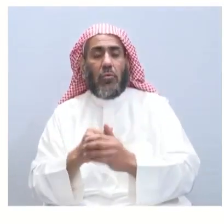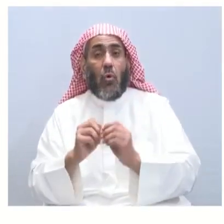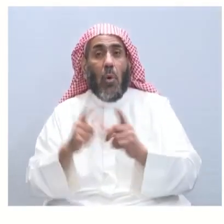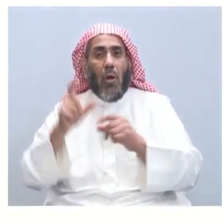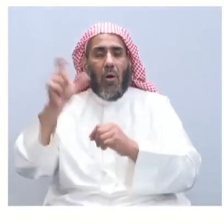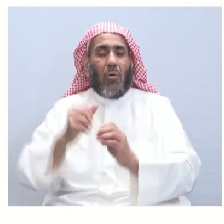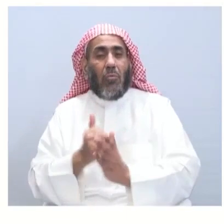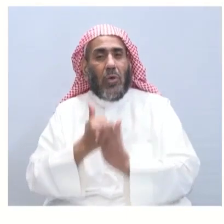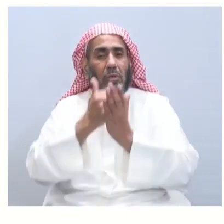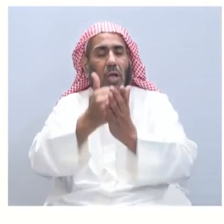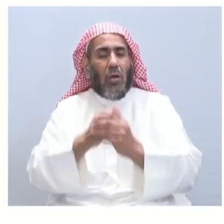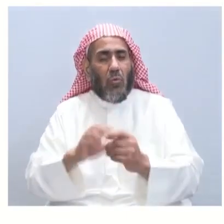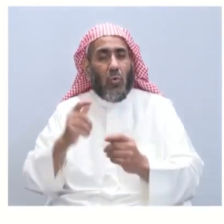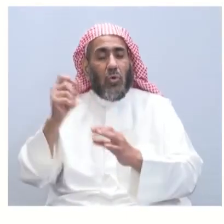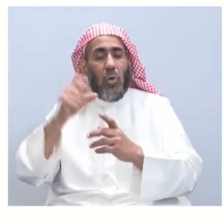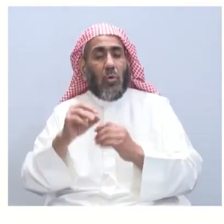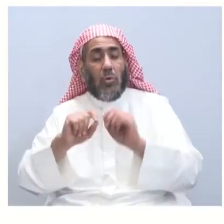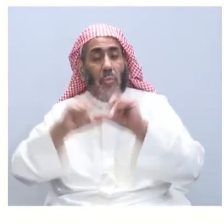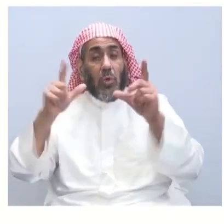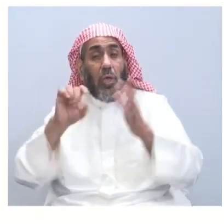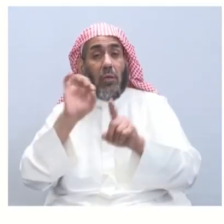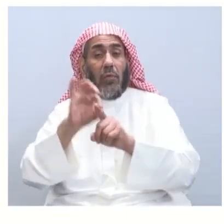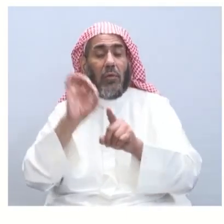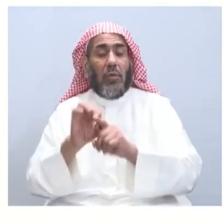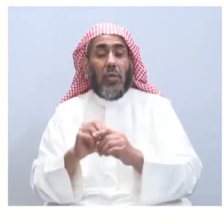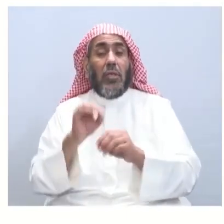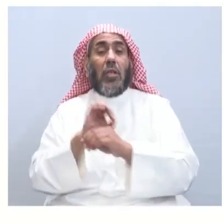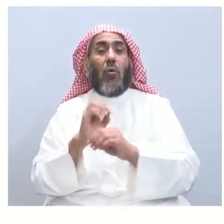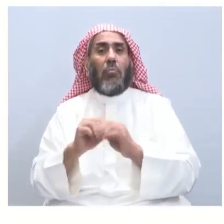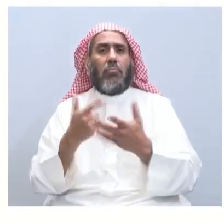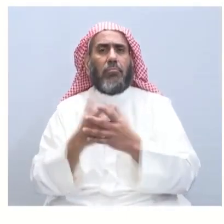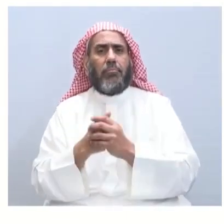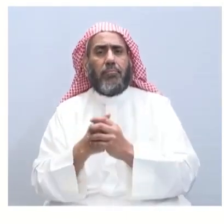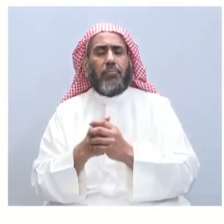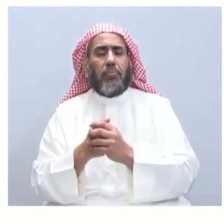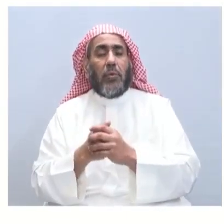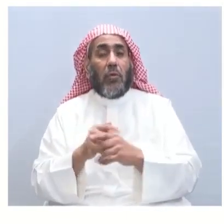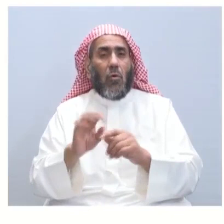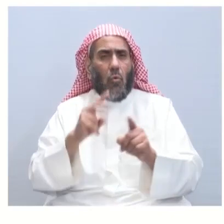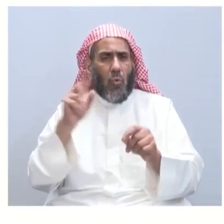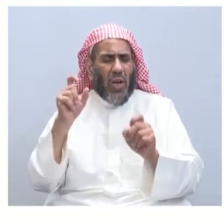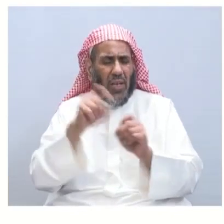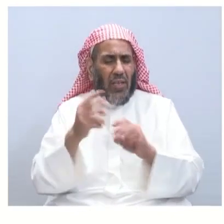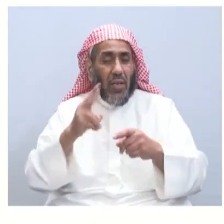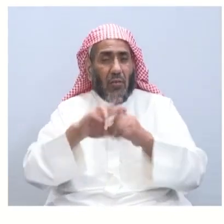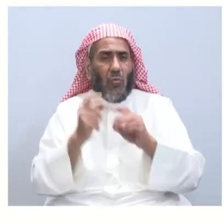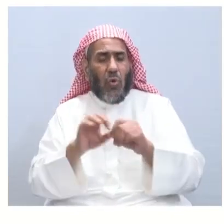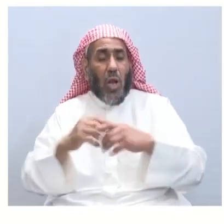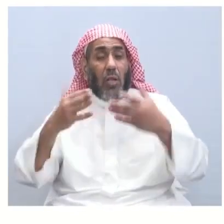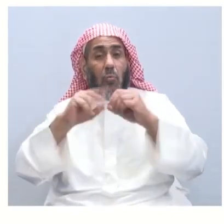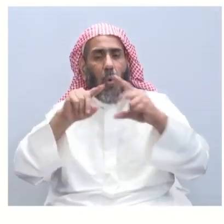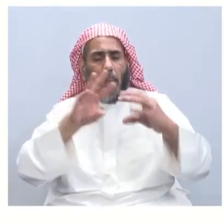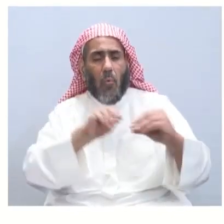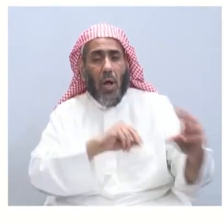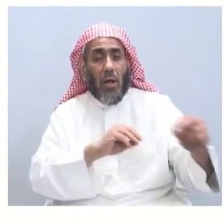انصار الدعوه من الادباء لتوضيح اهدافها توضيح اهداف الدعوه كيف ان اللي والرد على الدايه معنى ان اصبح الادب مواكب